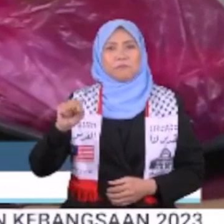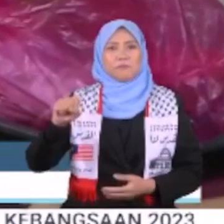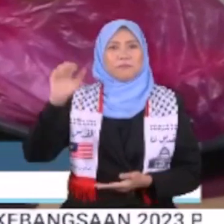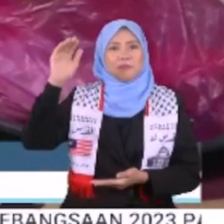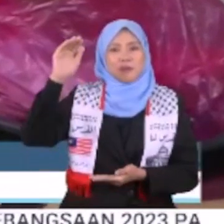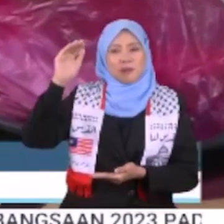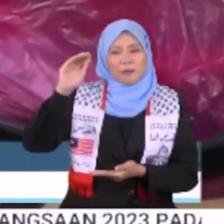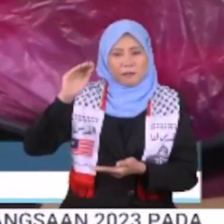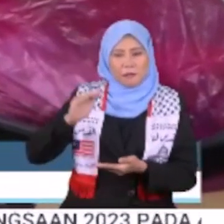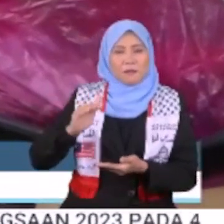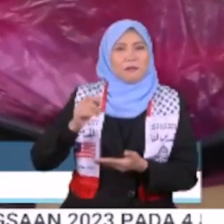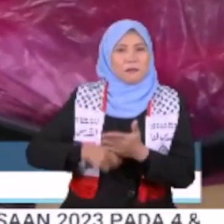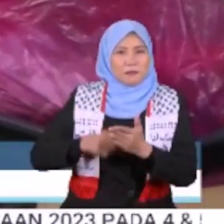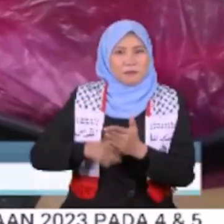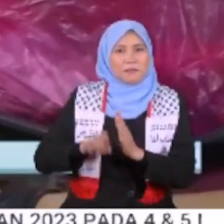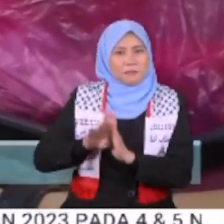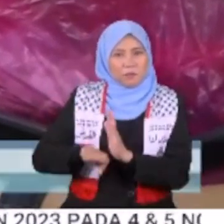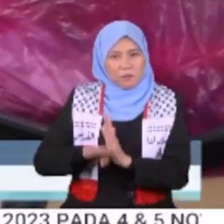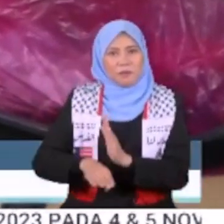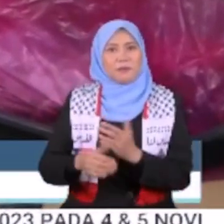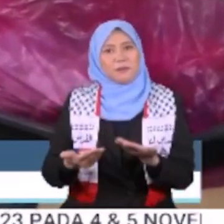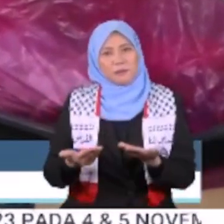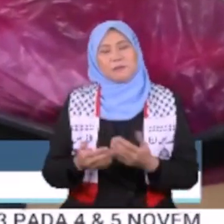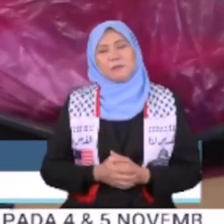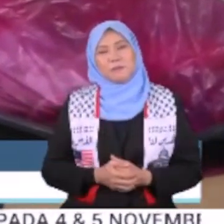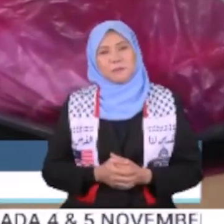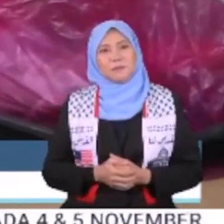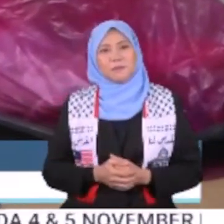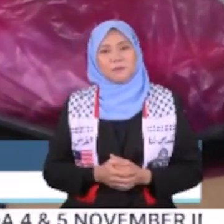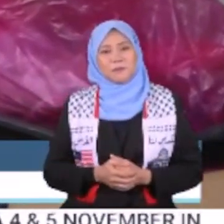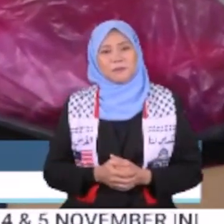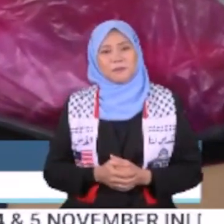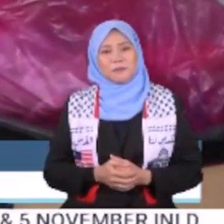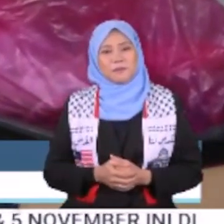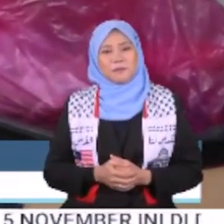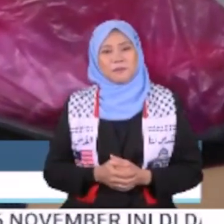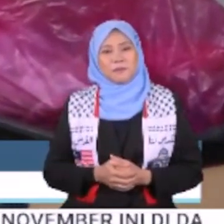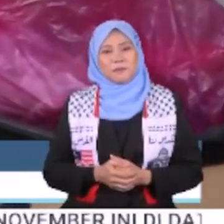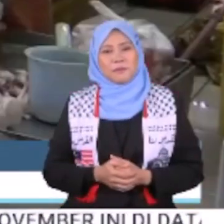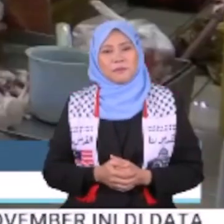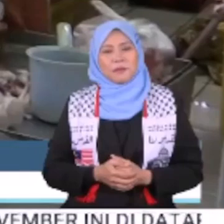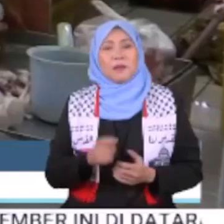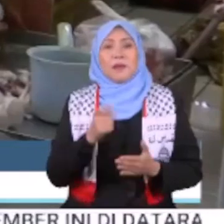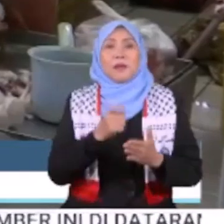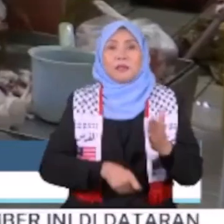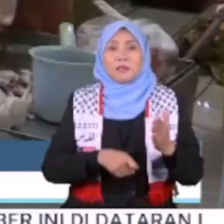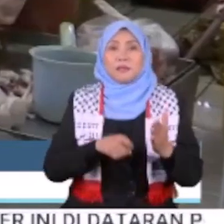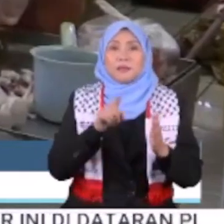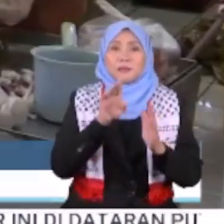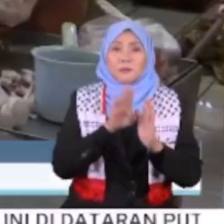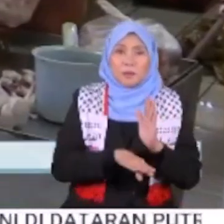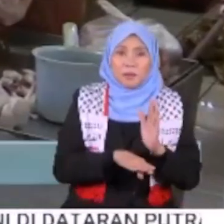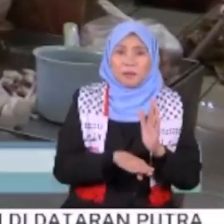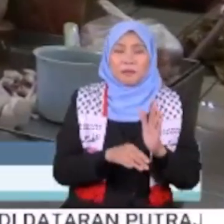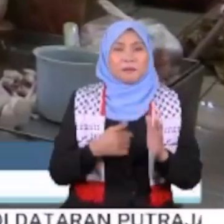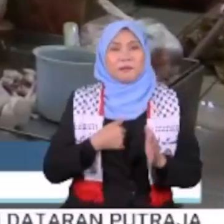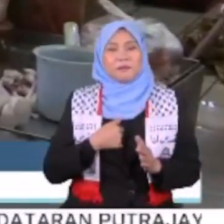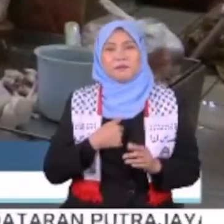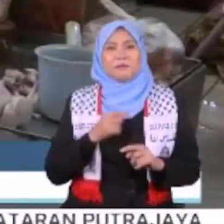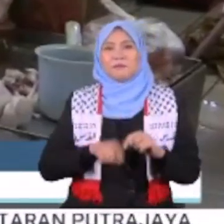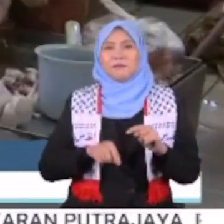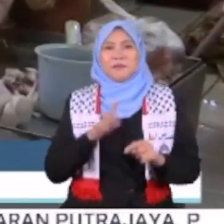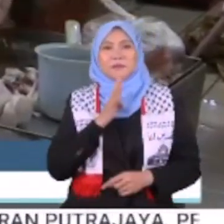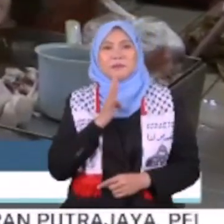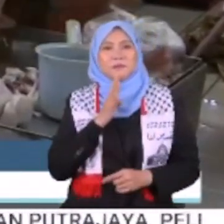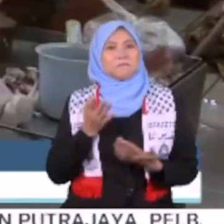Turun banyak ni untuk hari ni. Turun banyak. Sebab turun tu, makcik tak boleh nak buat penjelasan. Tak boleh nak ayak